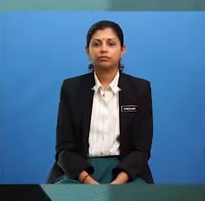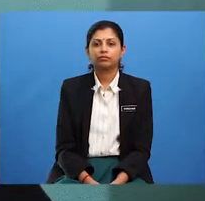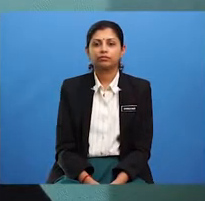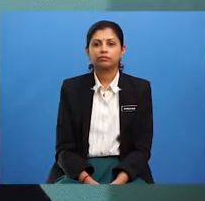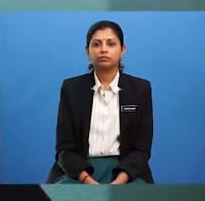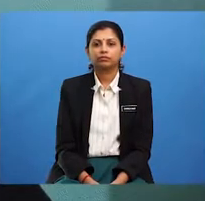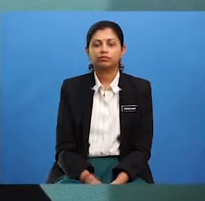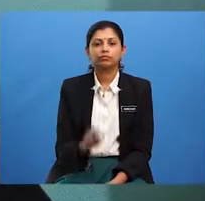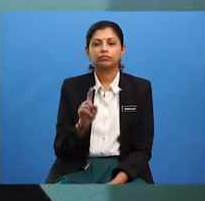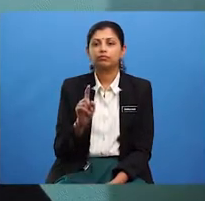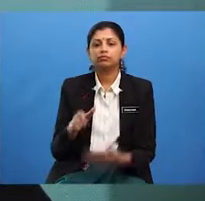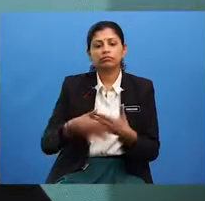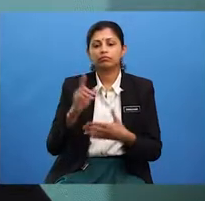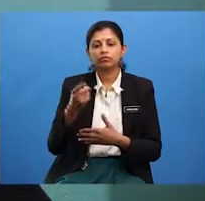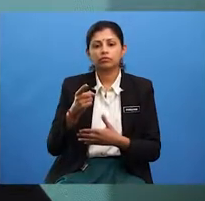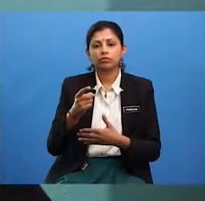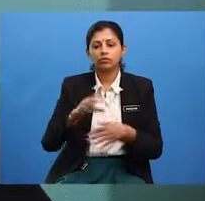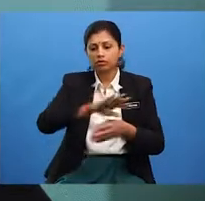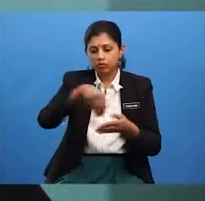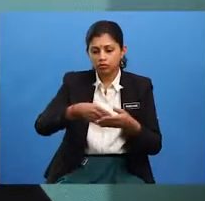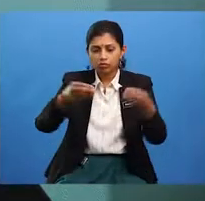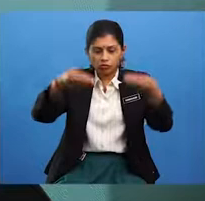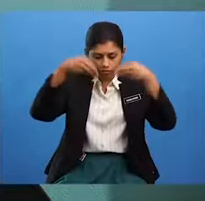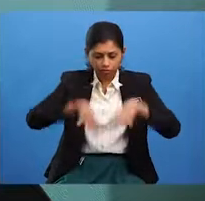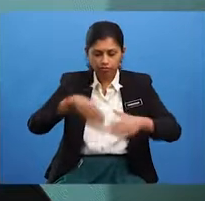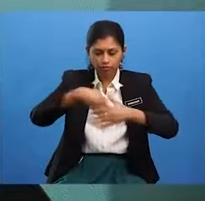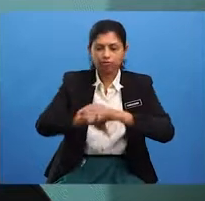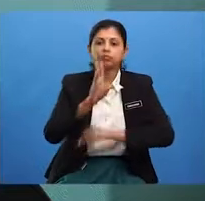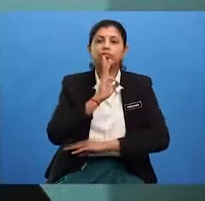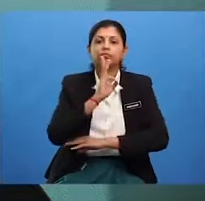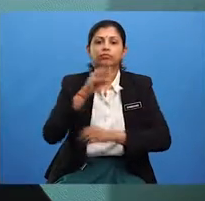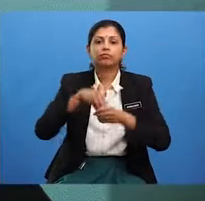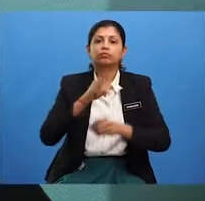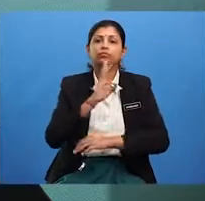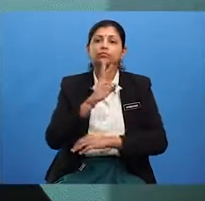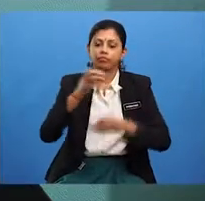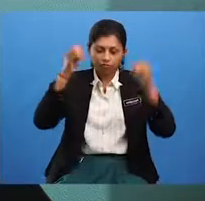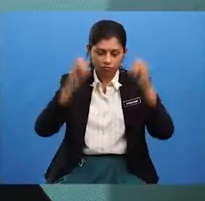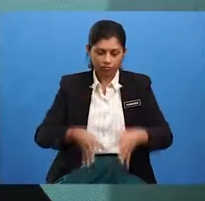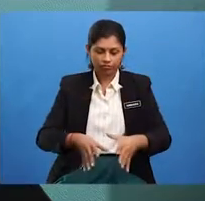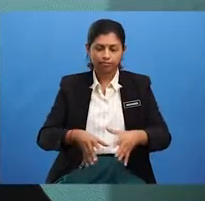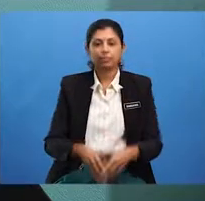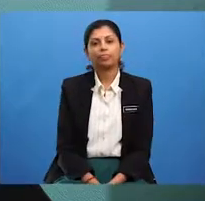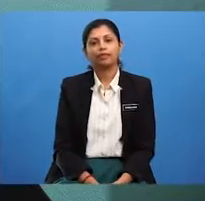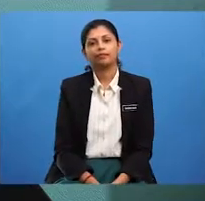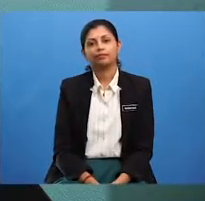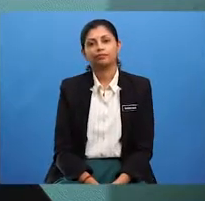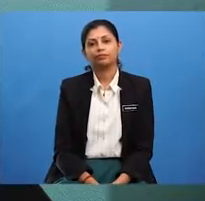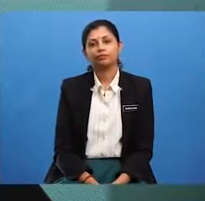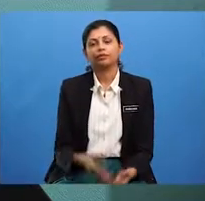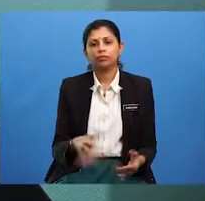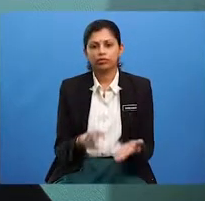Cara-caranya sangat mudah. Masukkan kesemua objek yang diuji ke dalam bekas berisi air.